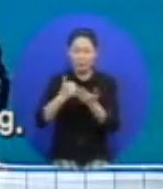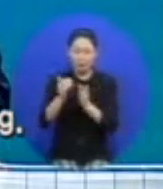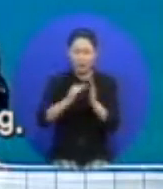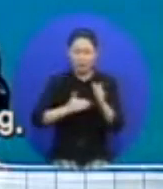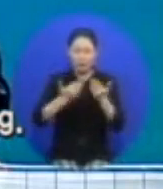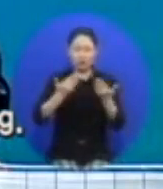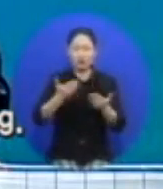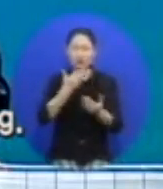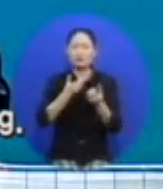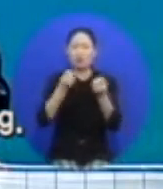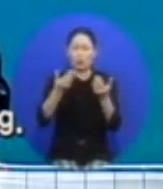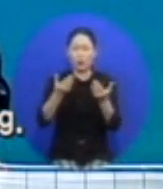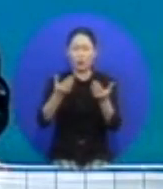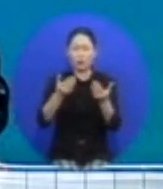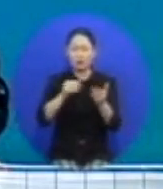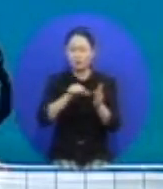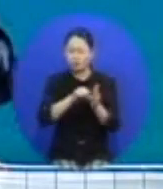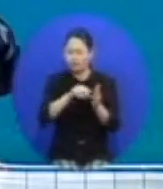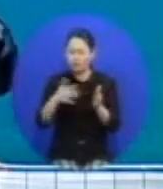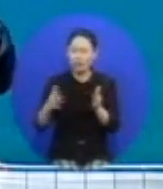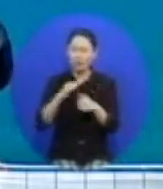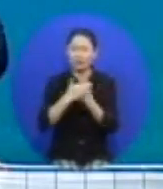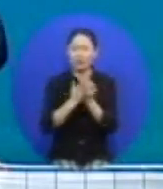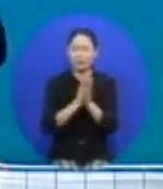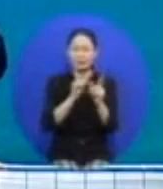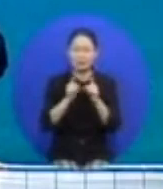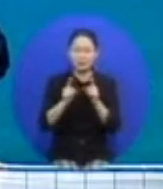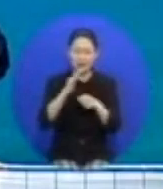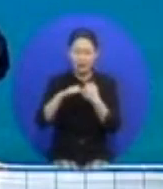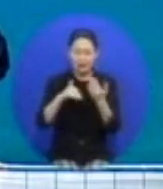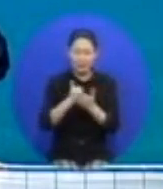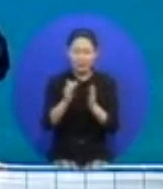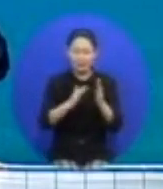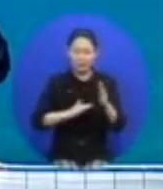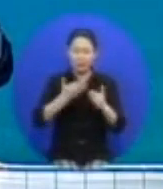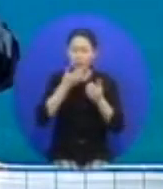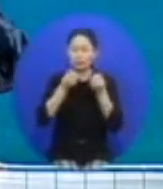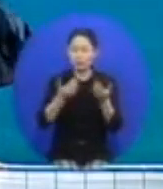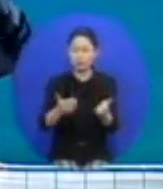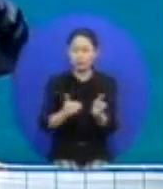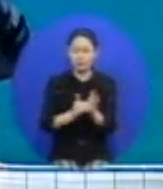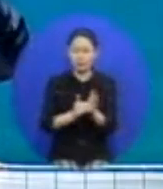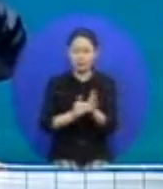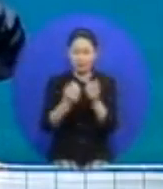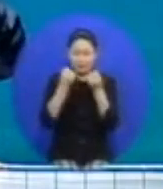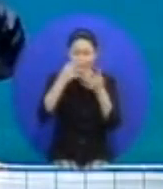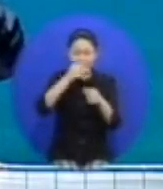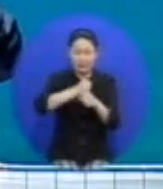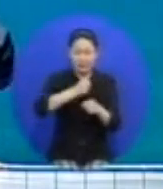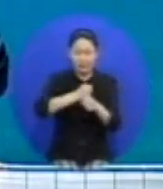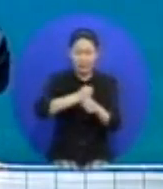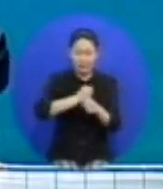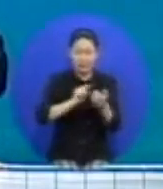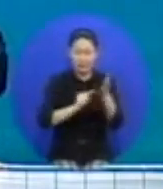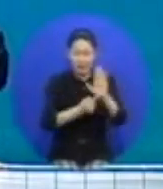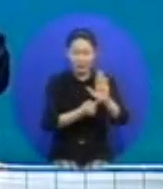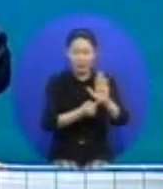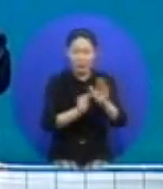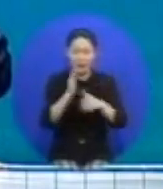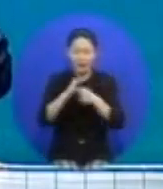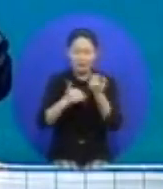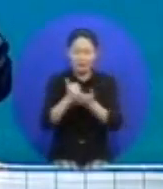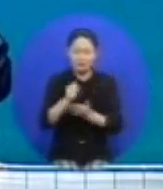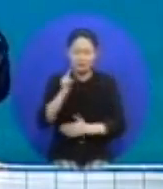유명한 성경 이에요 하나임을 가정에 복을 주셨어요 창세기에 나오는 하나님이 심히